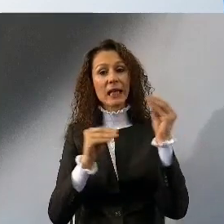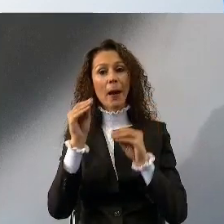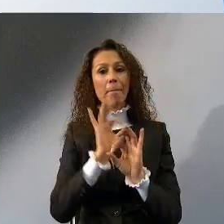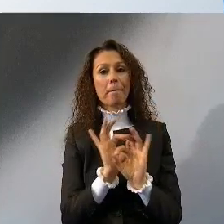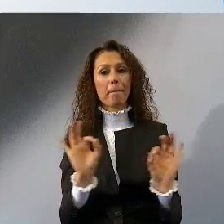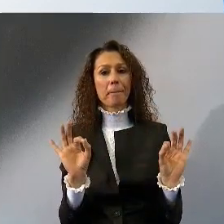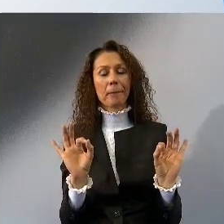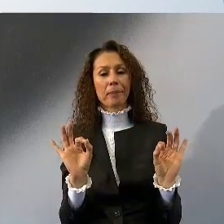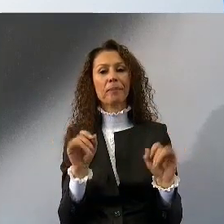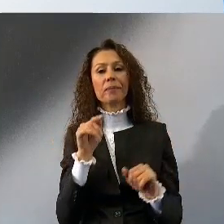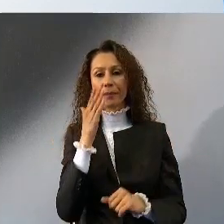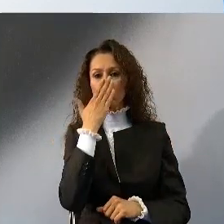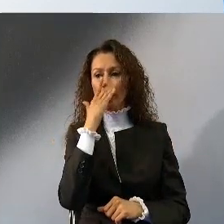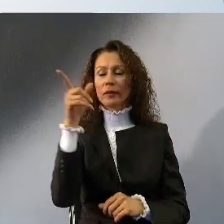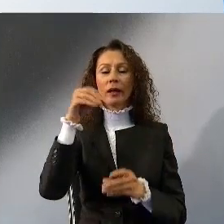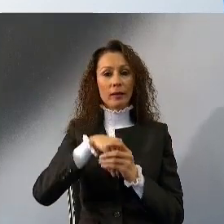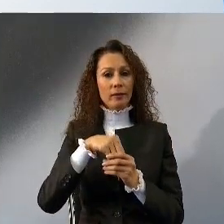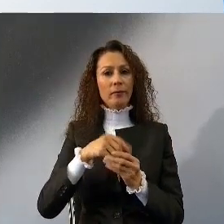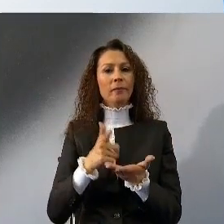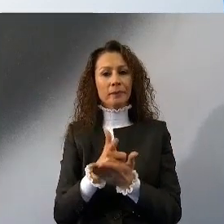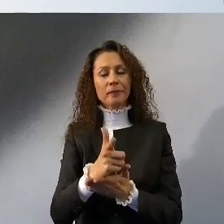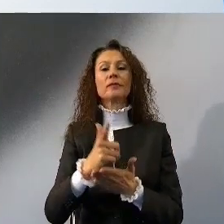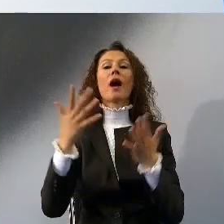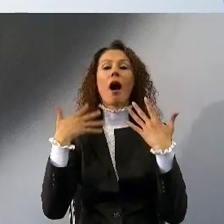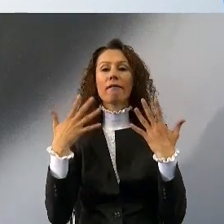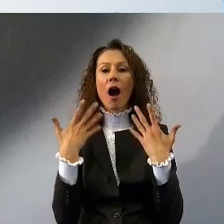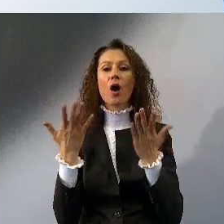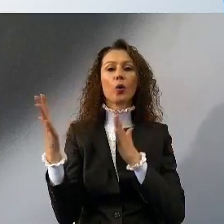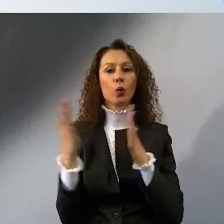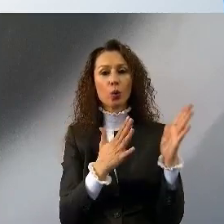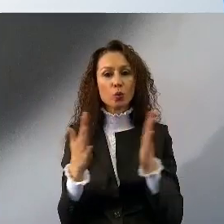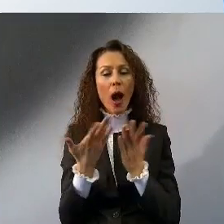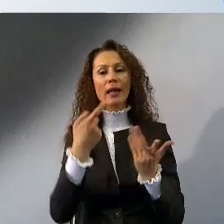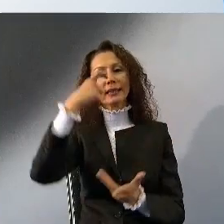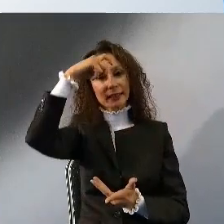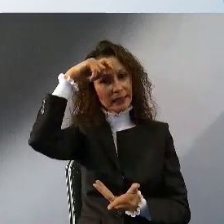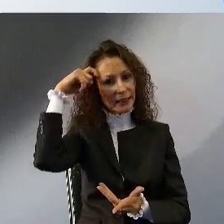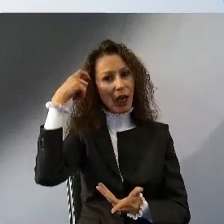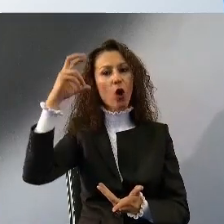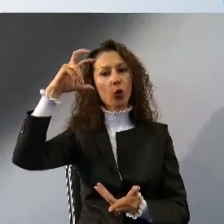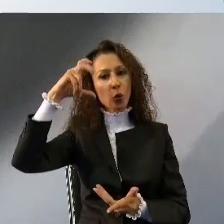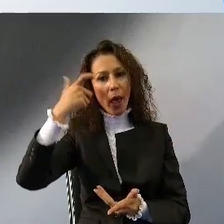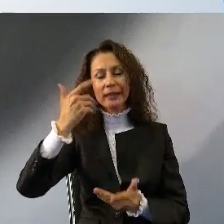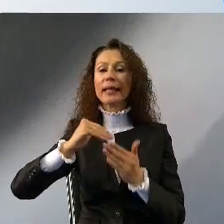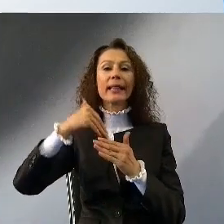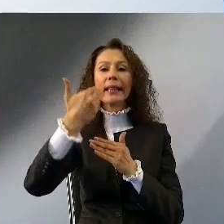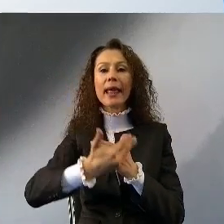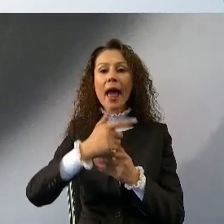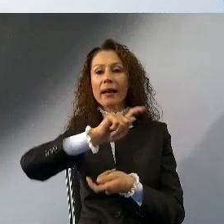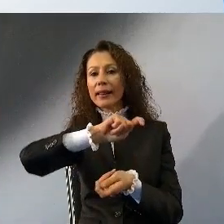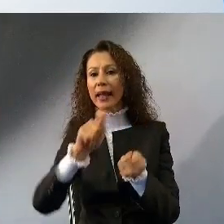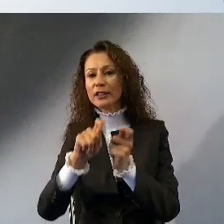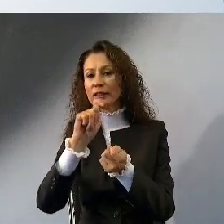eğer doğanın içerisindeki, tarladaki, havadaki, rüzgarlardaki, sıcaklıktaki, güneşteki diğer